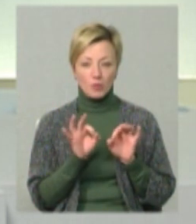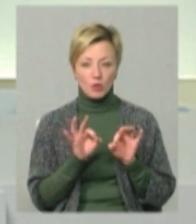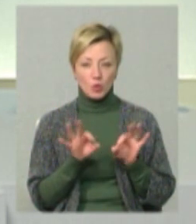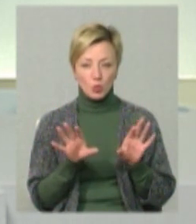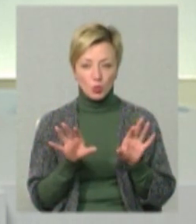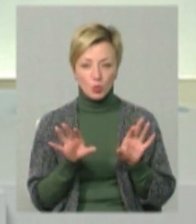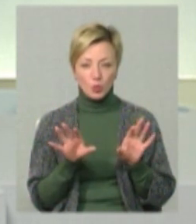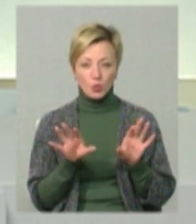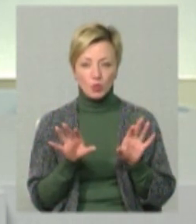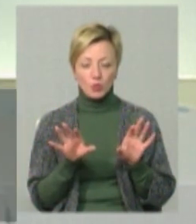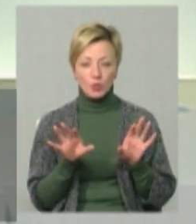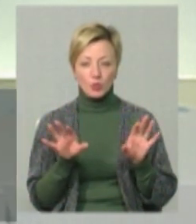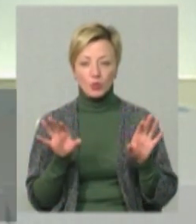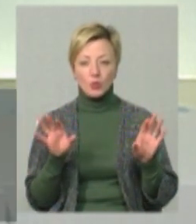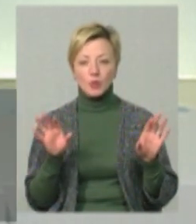прокоментую